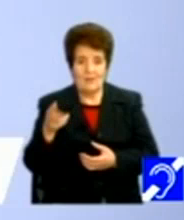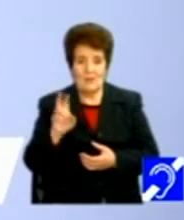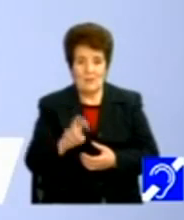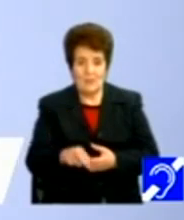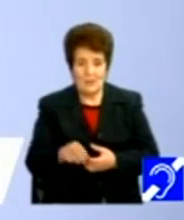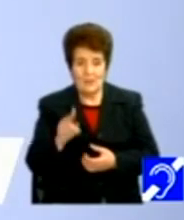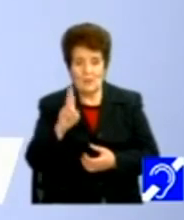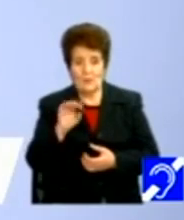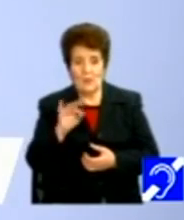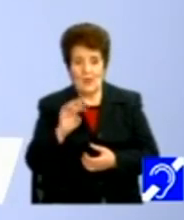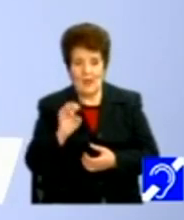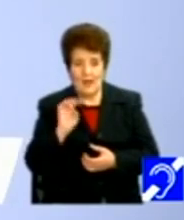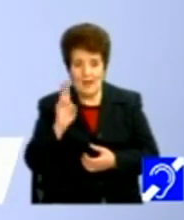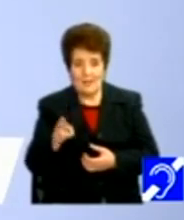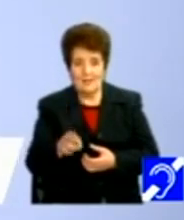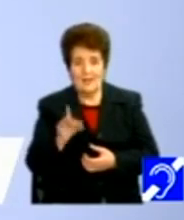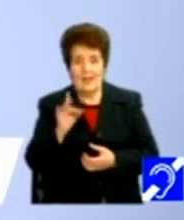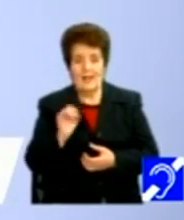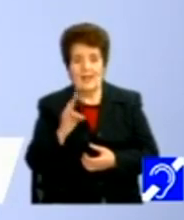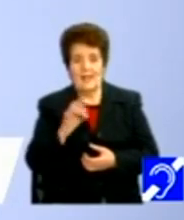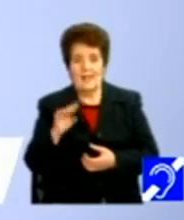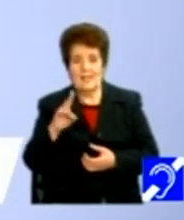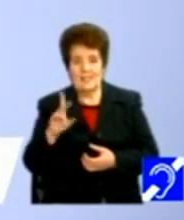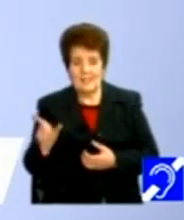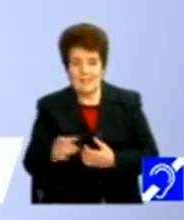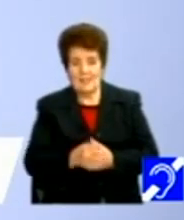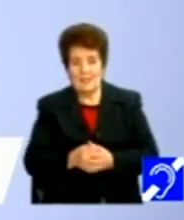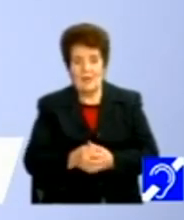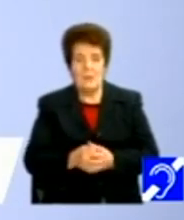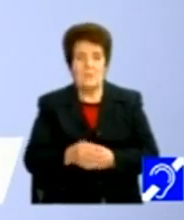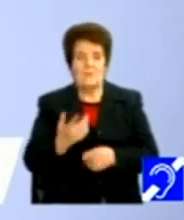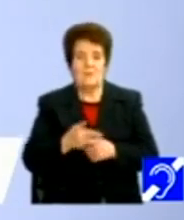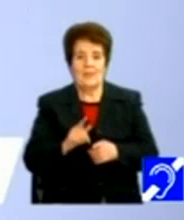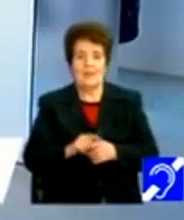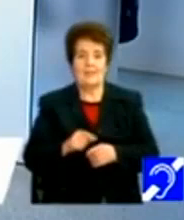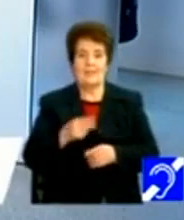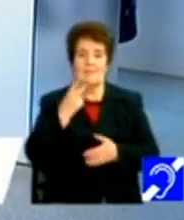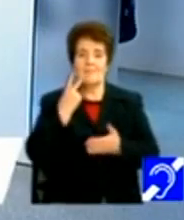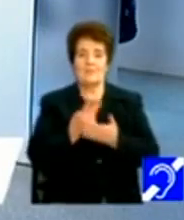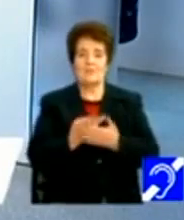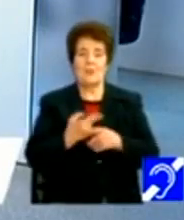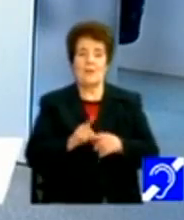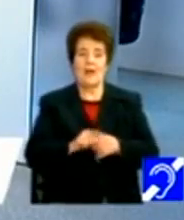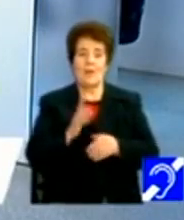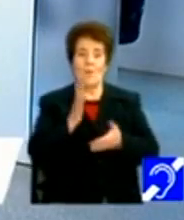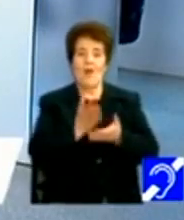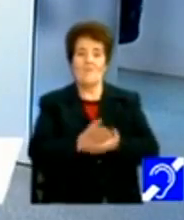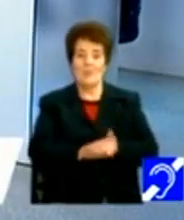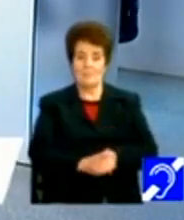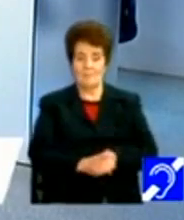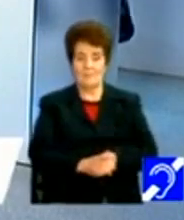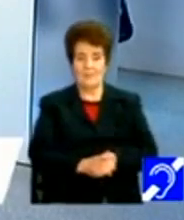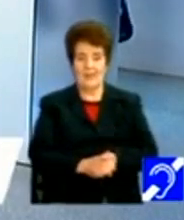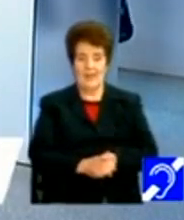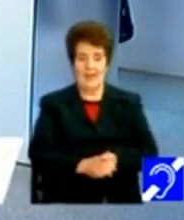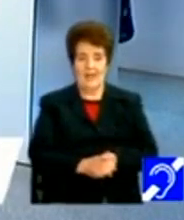care a venit domnul Țurcanu, va veni domnul Reniță. Da, da, Luțu, deci asta este politica e peste tot viziunea pe care o avem. Să vă spunem, cât să vă spun dacă că... vreți